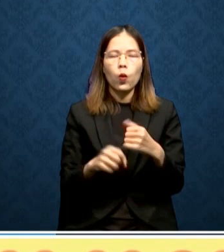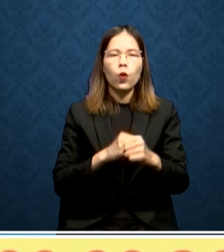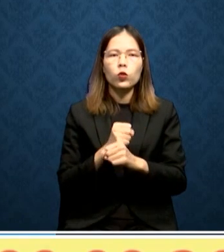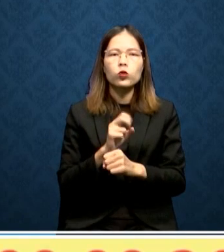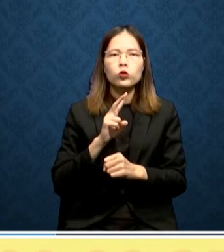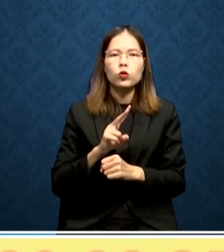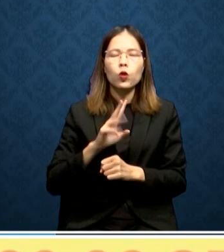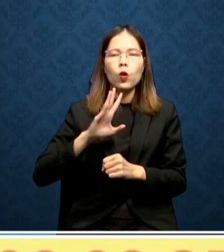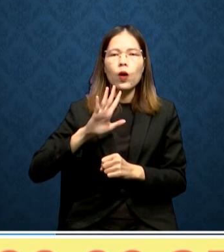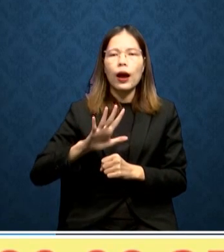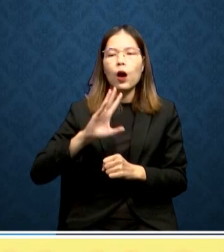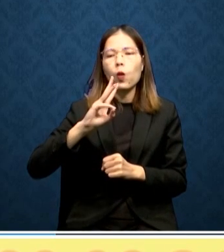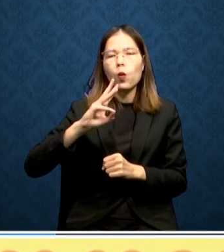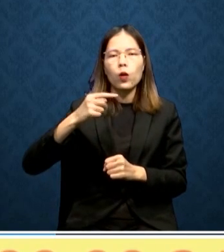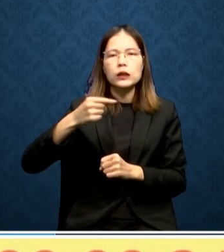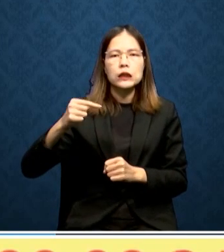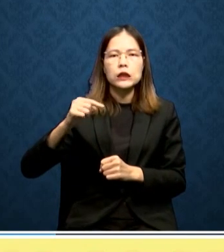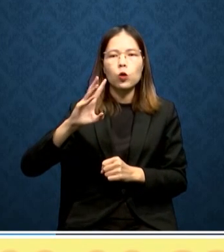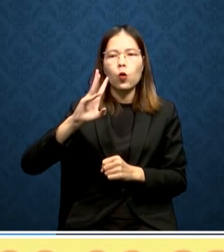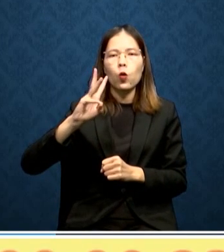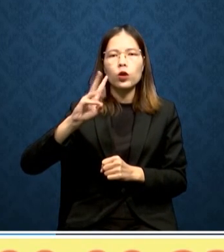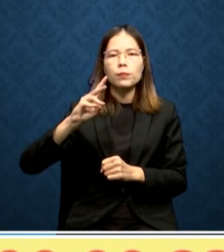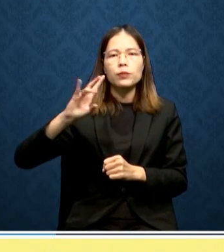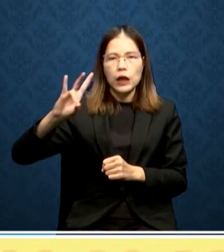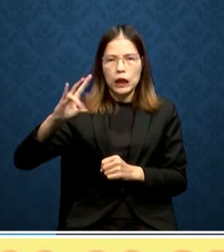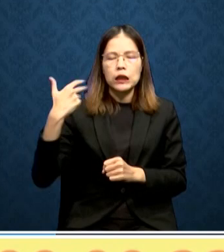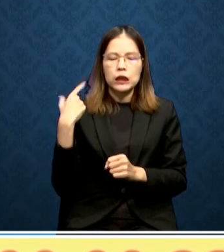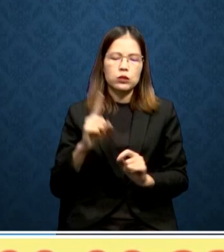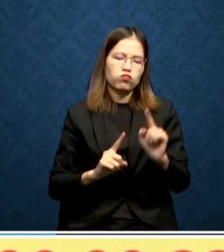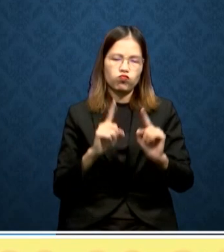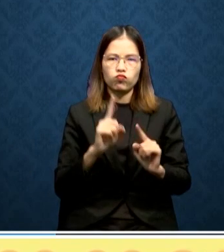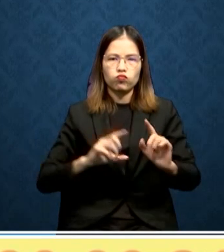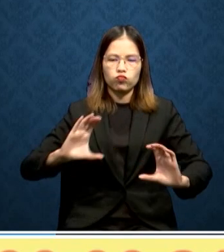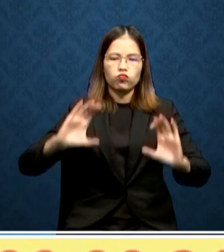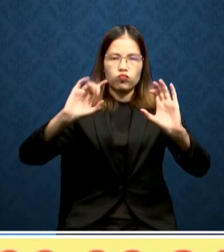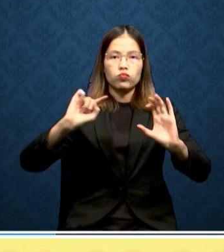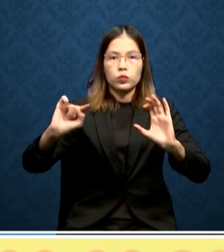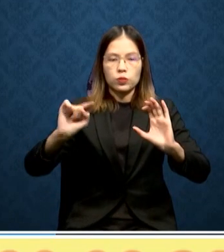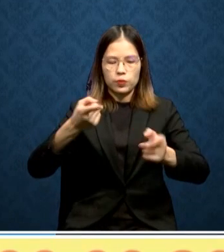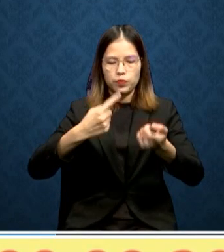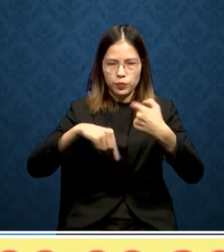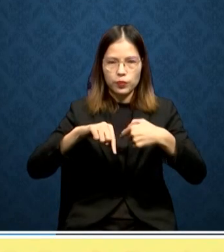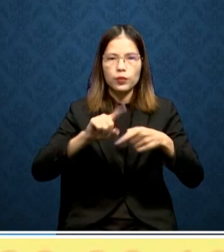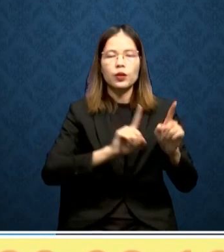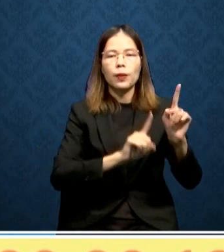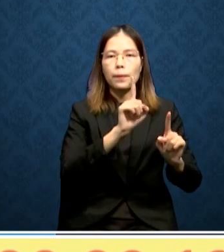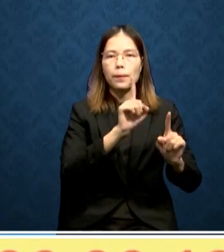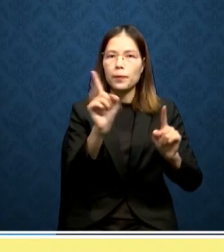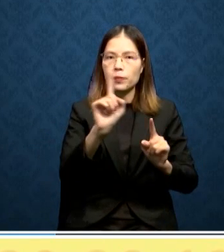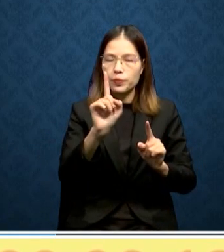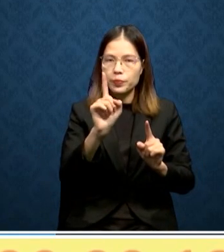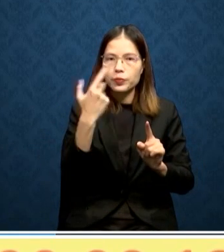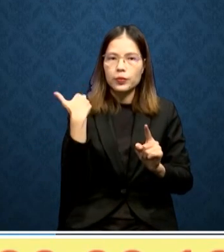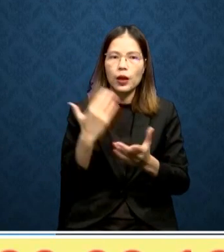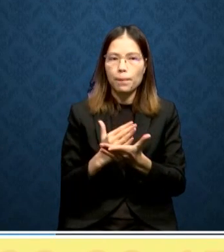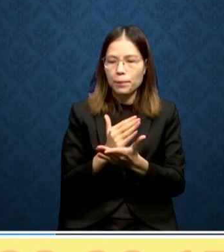2566ถึง2567ปรากฏว่าสัดส่วนหน่วยงานภาครัฐที่เข้ามารับการประเมินได้ผ่านเกณฑ์